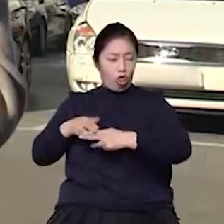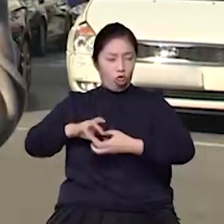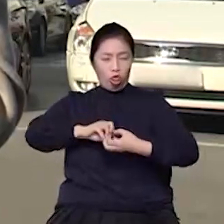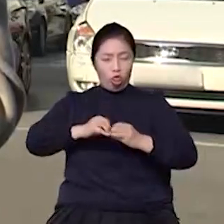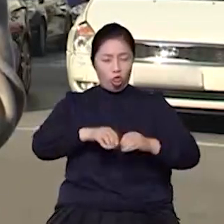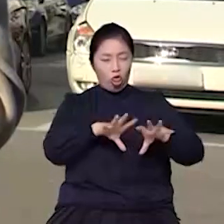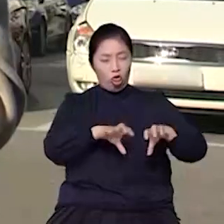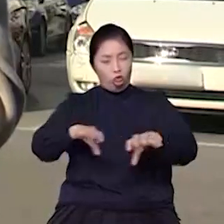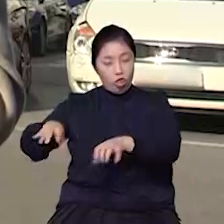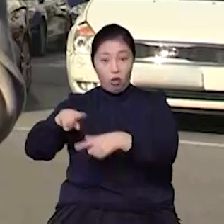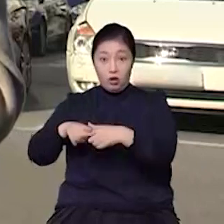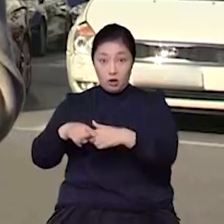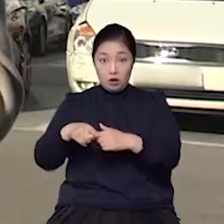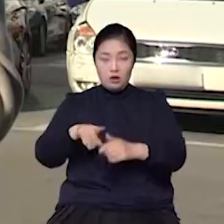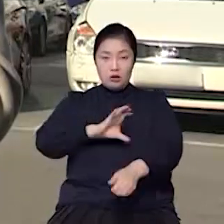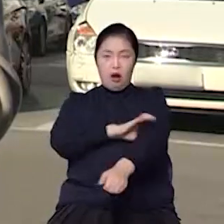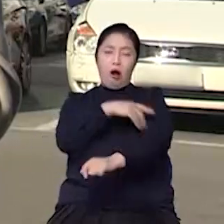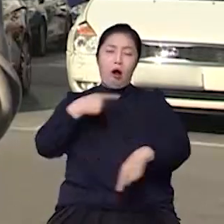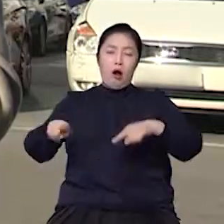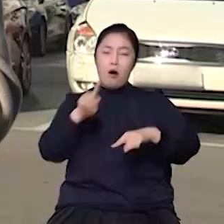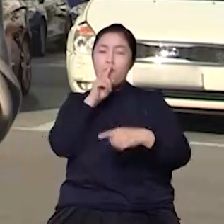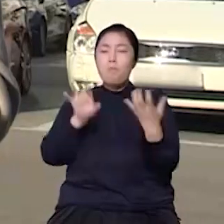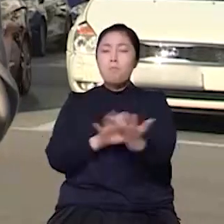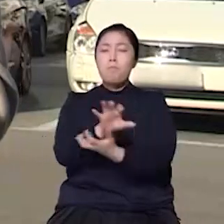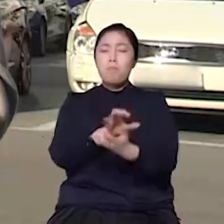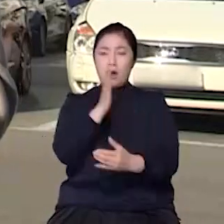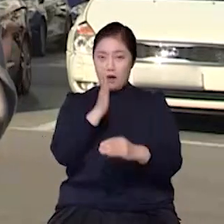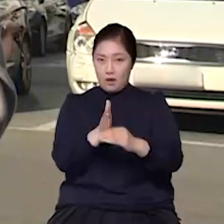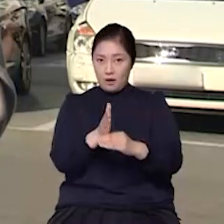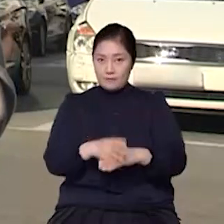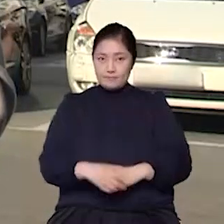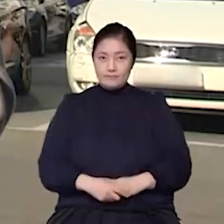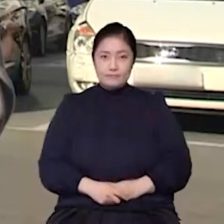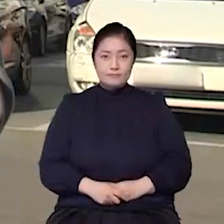주무르는 행정 갑질에 공분이 일고 있습니다. KBC 구영슬입니다.